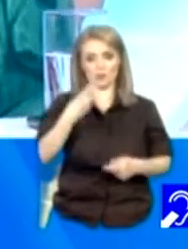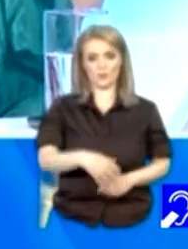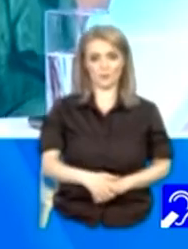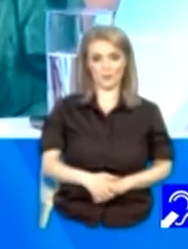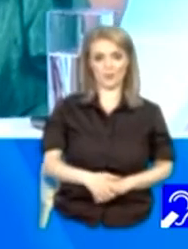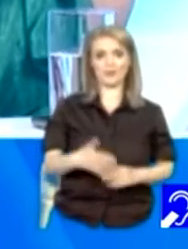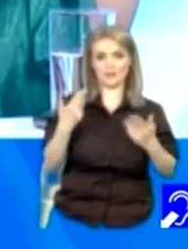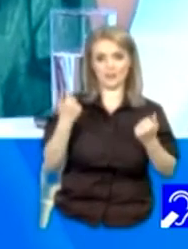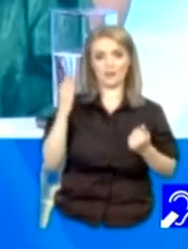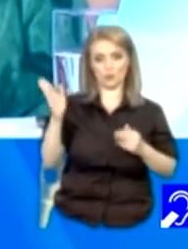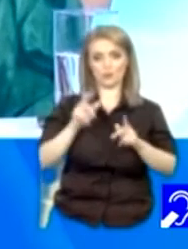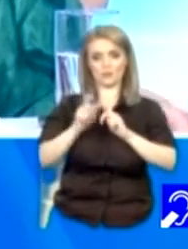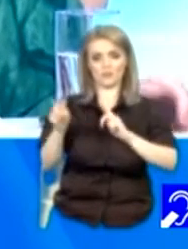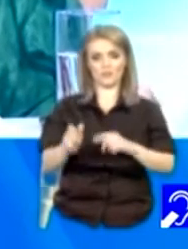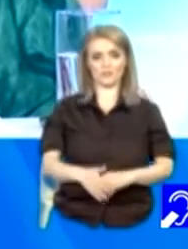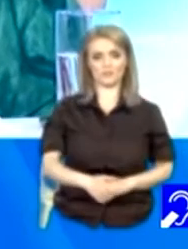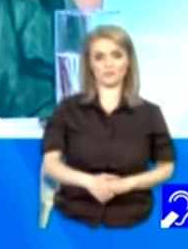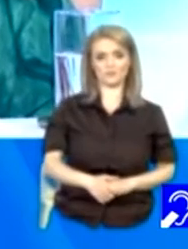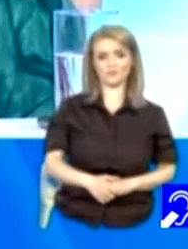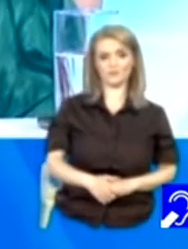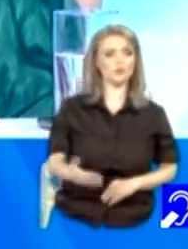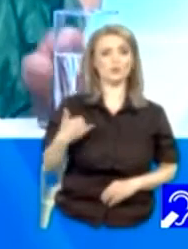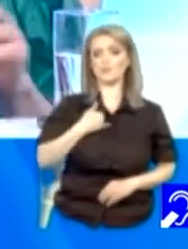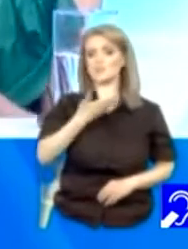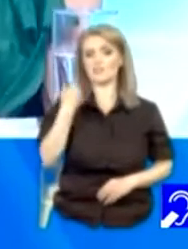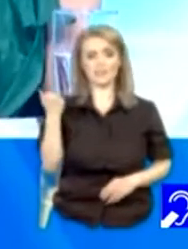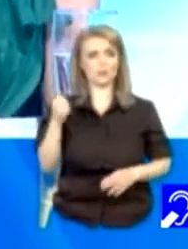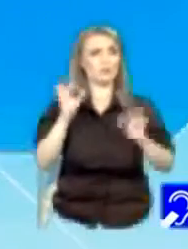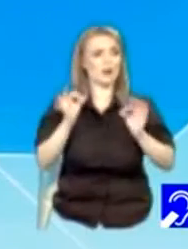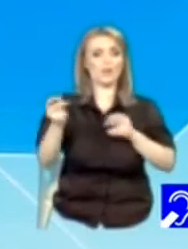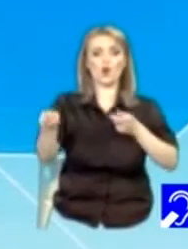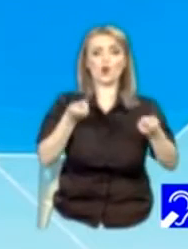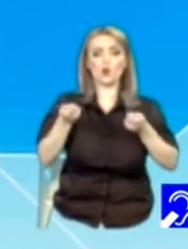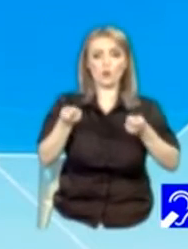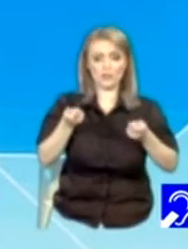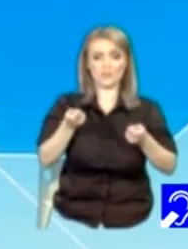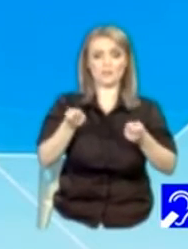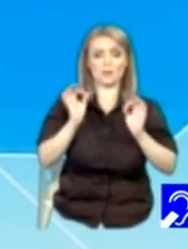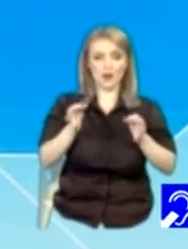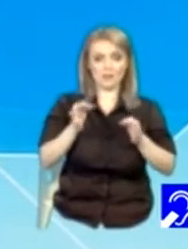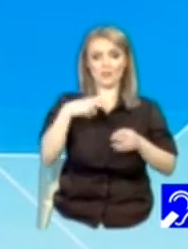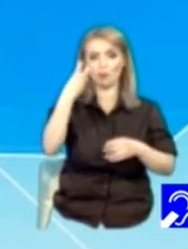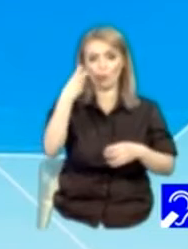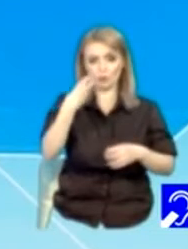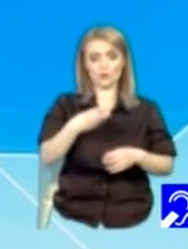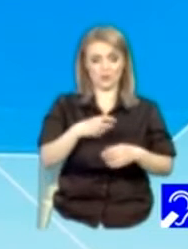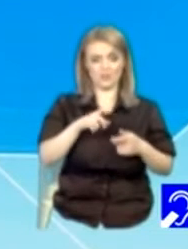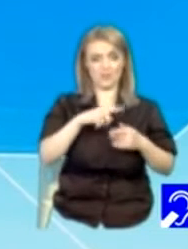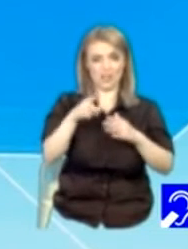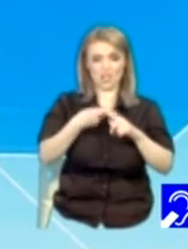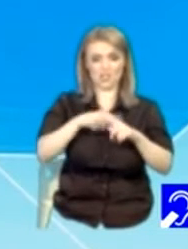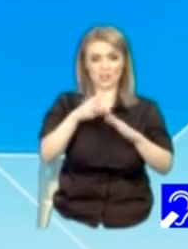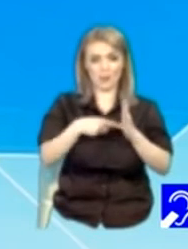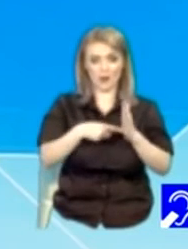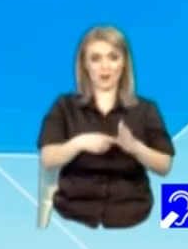O să vă răspund. Nu există o strategie în domeniul managementului deșeurilor din simplu motiv că pe acest